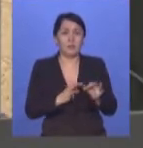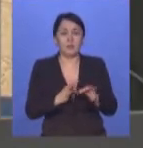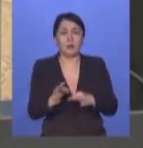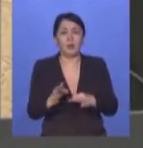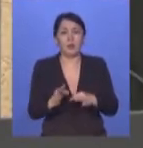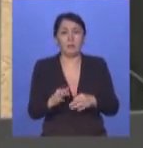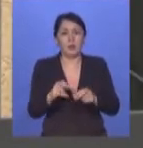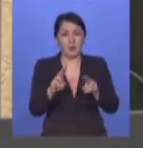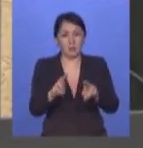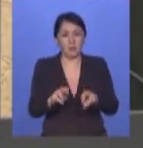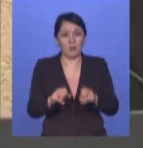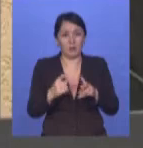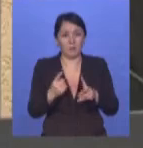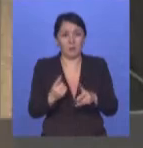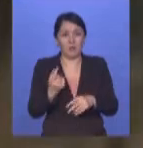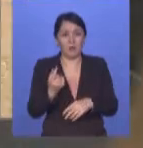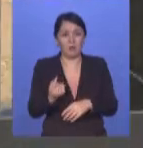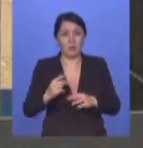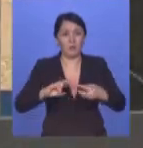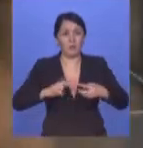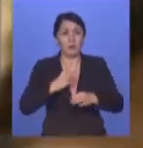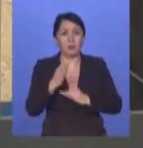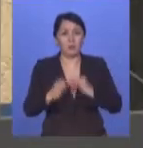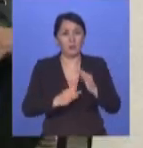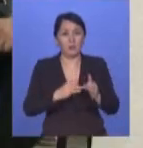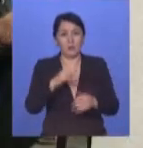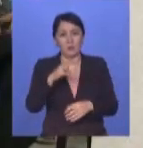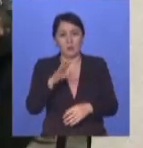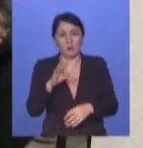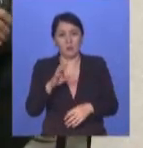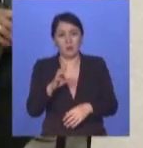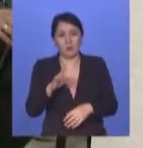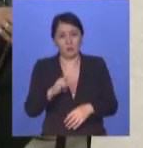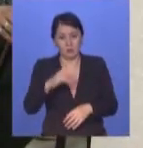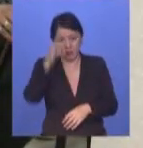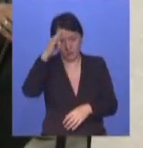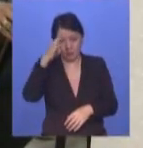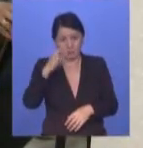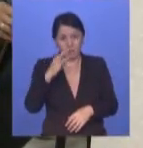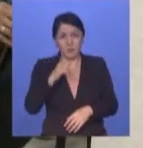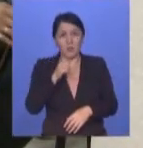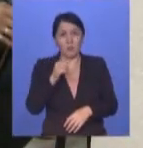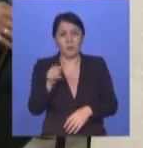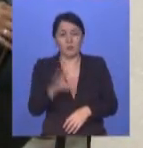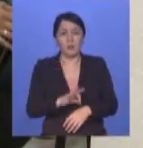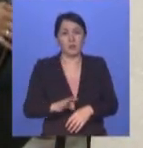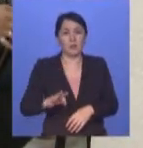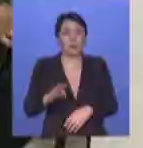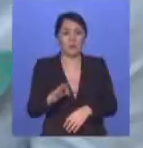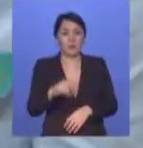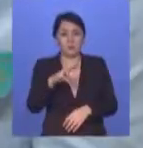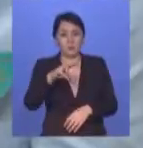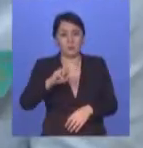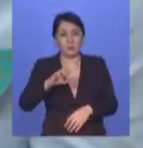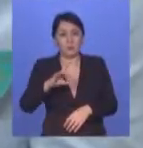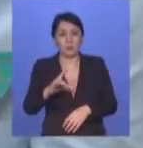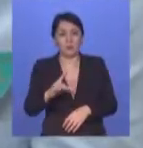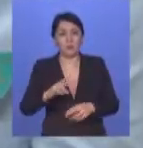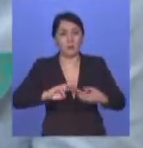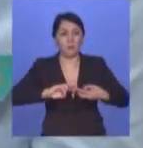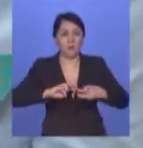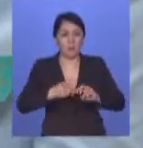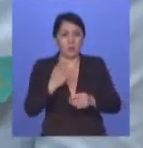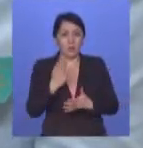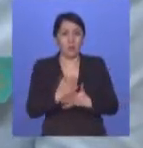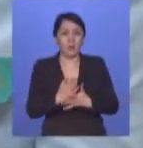аталған саладағы маман тапшылығы мәселесі де сөз болды. Ақмола, Батыс Қазақстан, Қостанай облыстарында кадр тапшылығы мәселесі